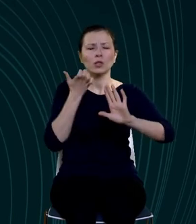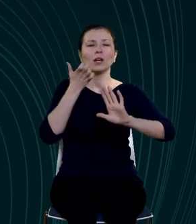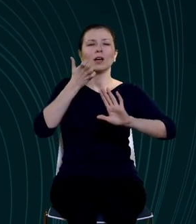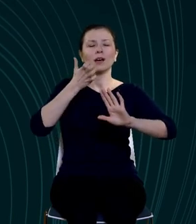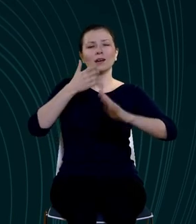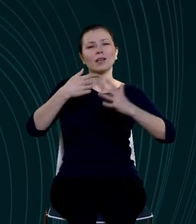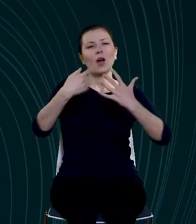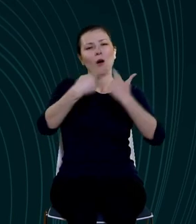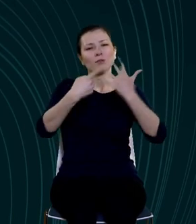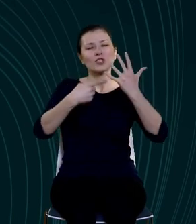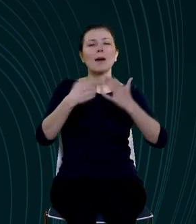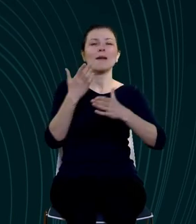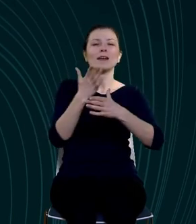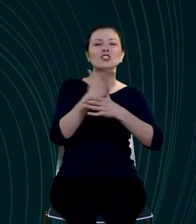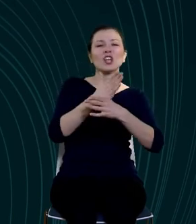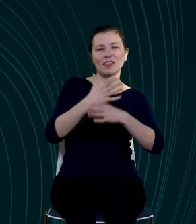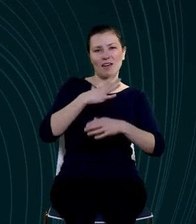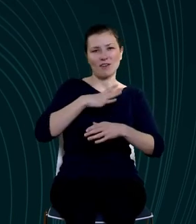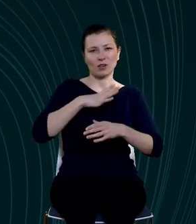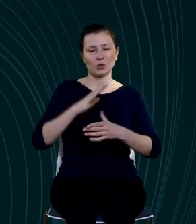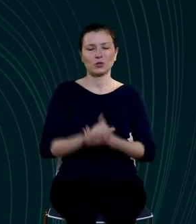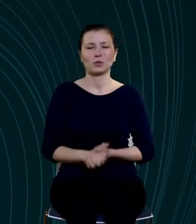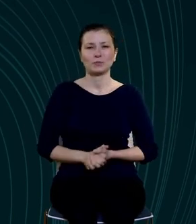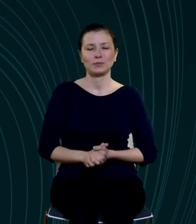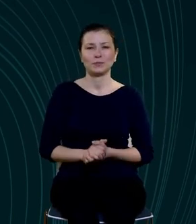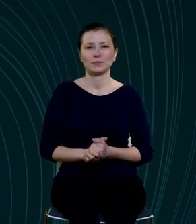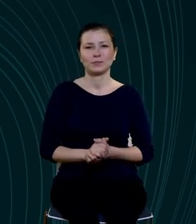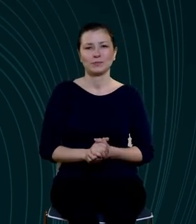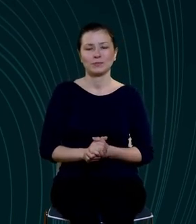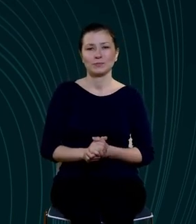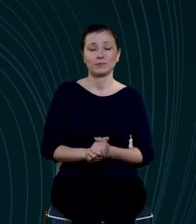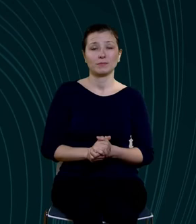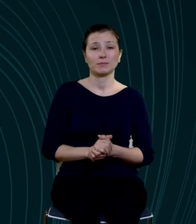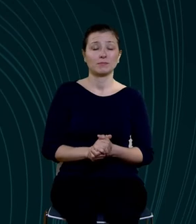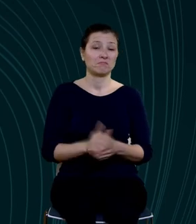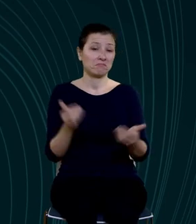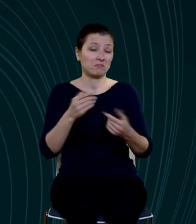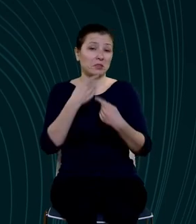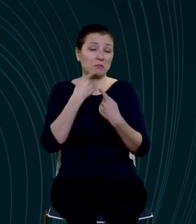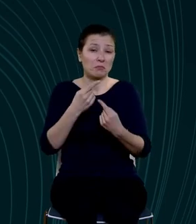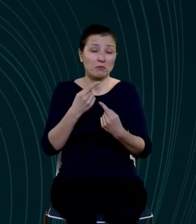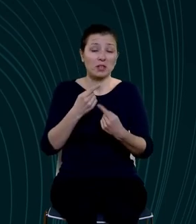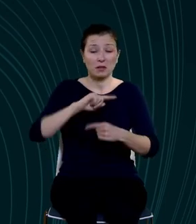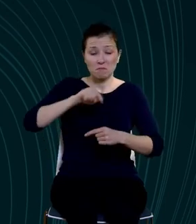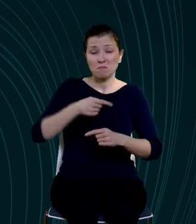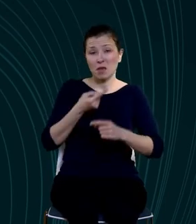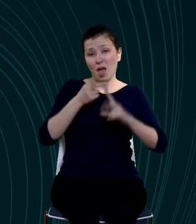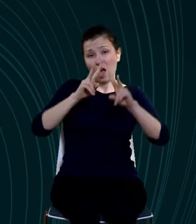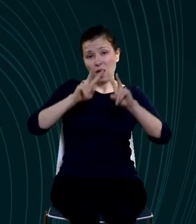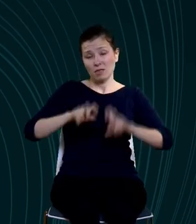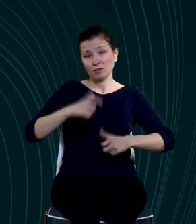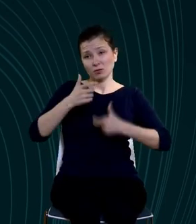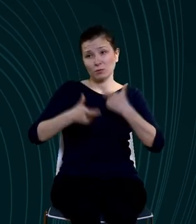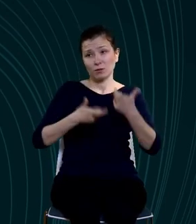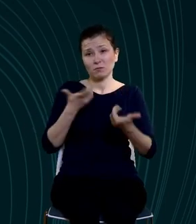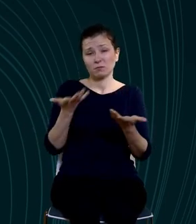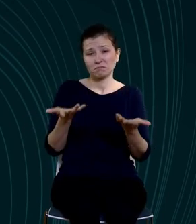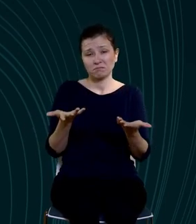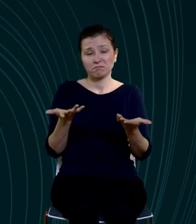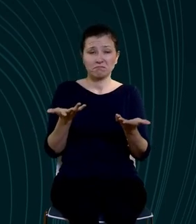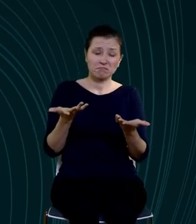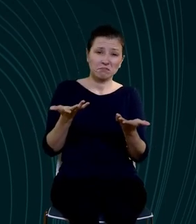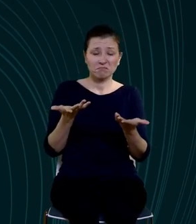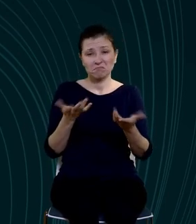W związku z czym można powiedzieć, że jeżeli zrobimy sobie taką analizę, no nazwijmy to w jakimś